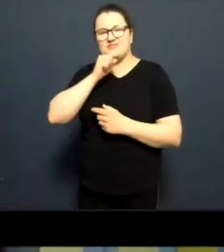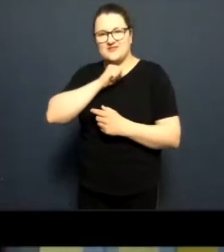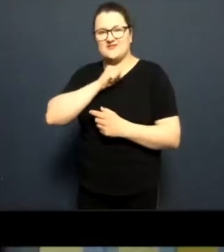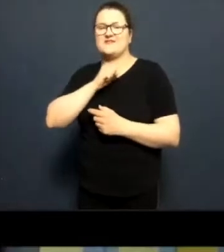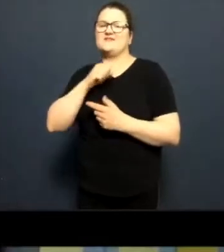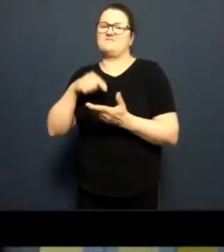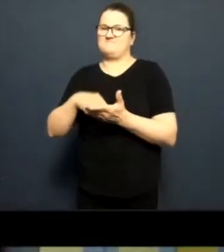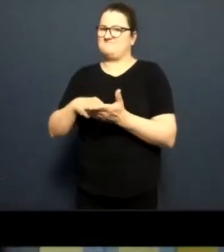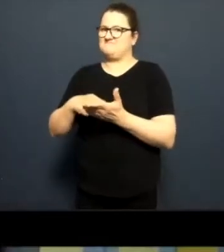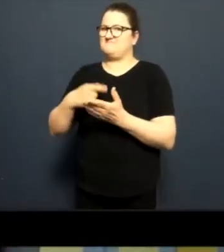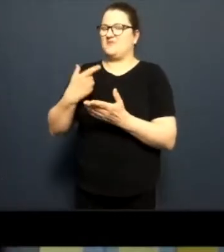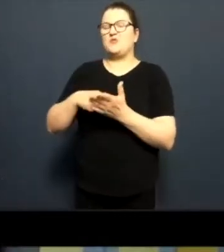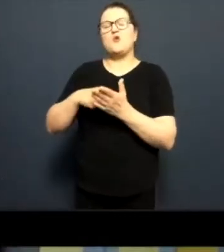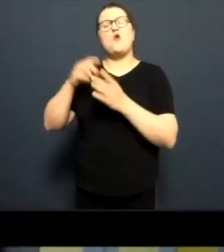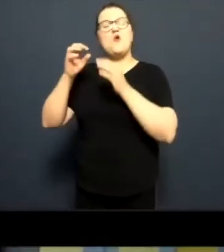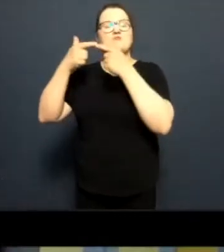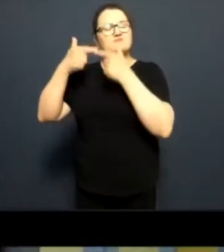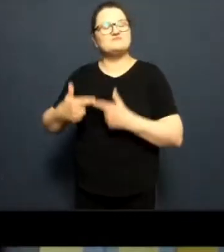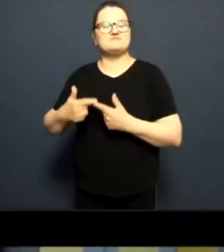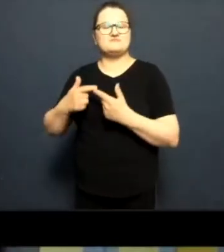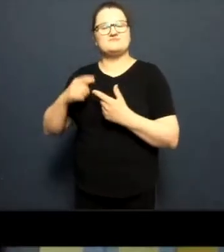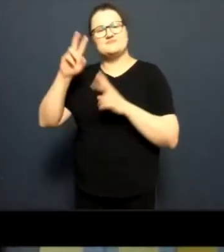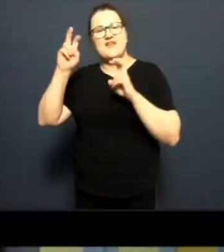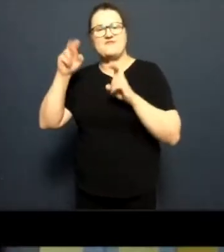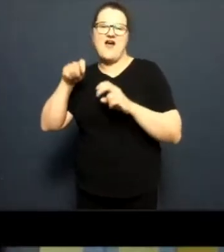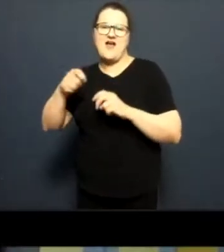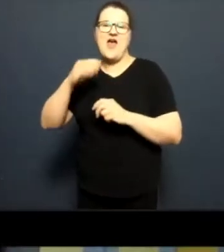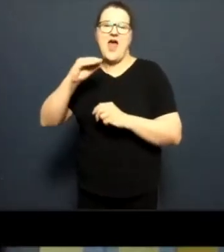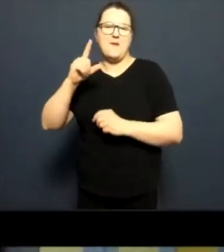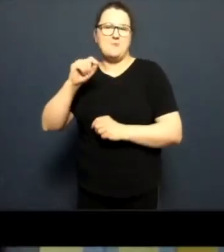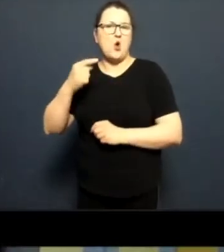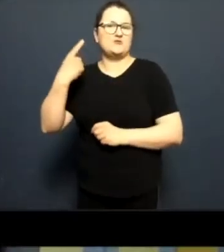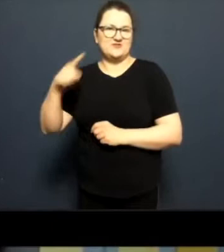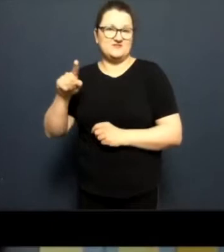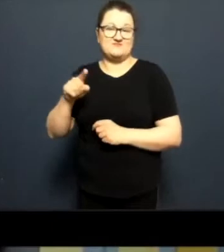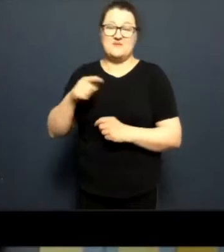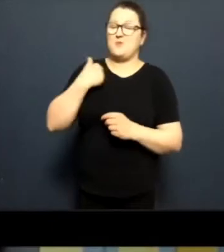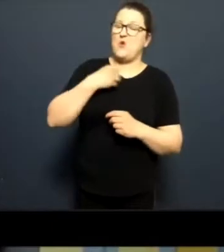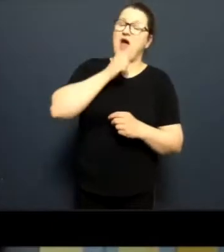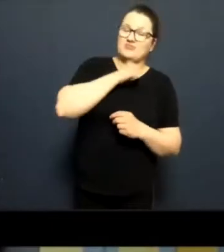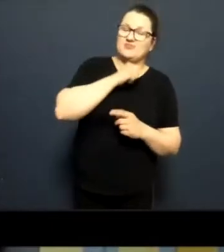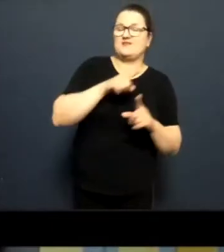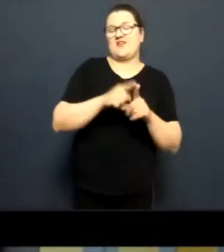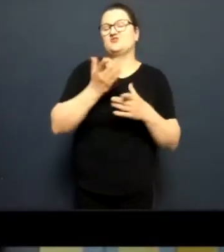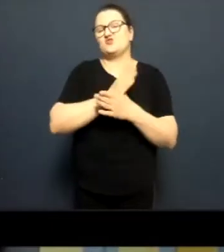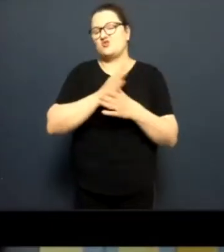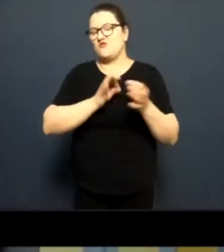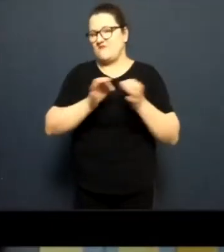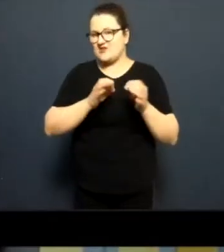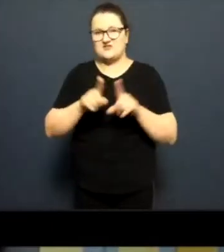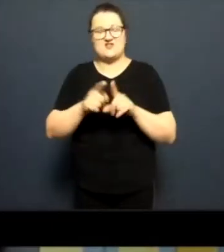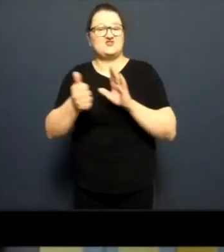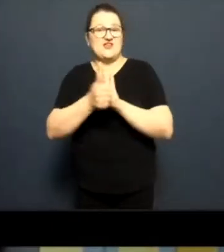utwory nazywane epodami były nie tylko w antyku, ale także w średniowieczu, potem w XVI, XVII wieku